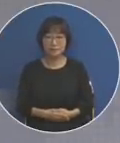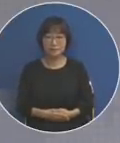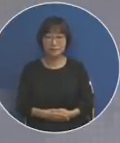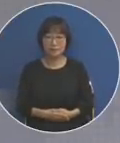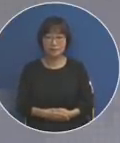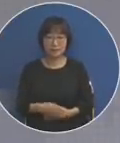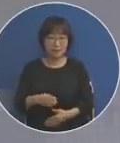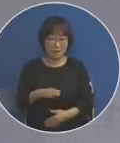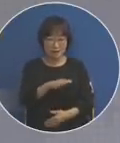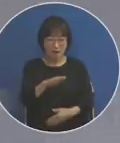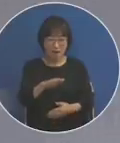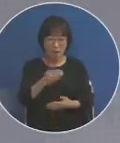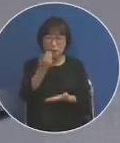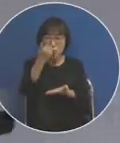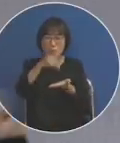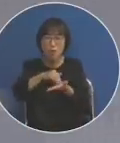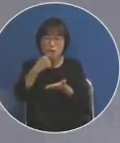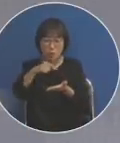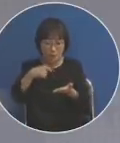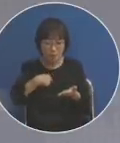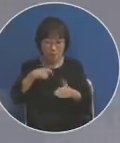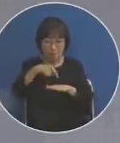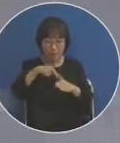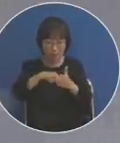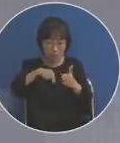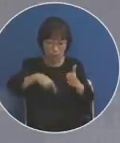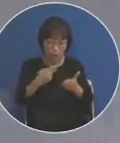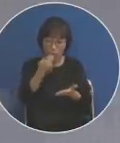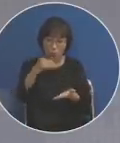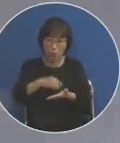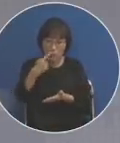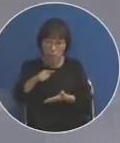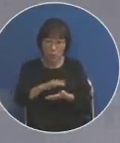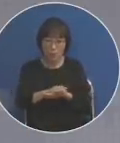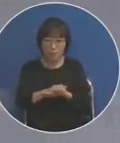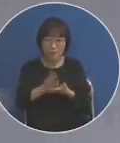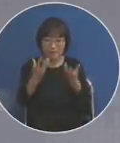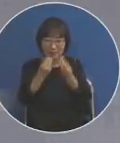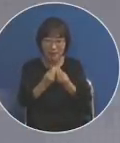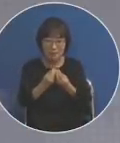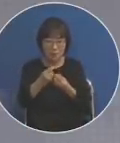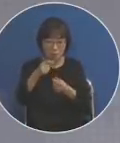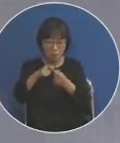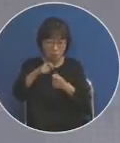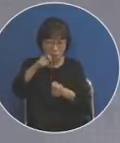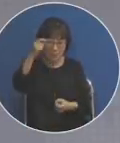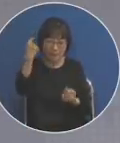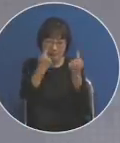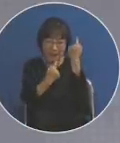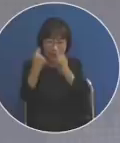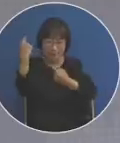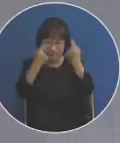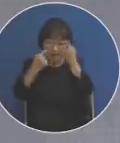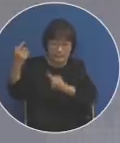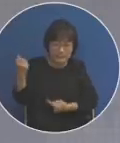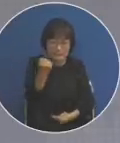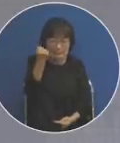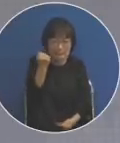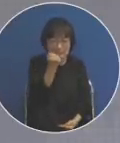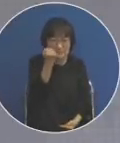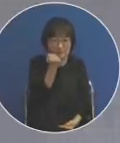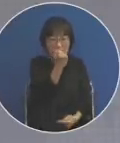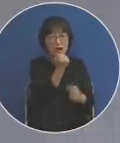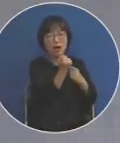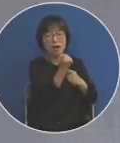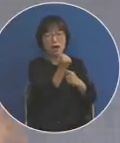있는 상처의 이 돌들을 제해버리면요 치유돼 버려요. If you let go and clear all the stones of scars inside of your lives, then